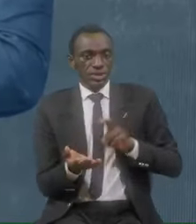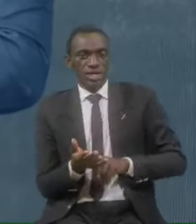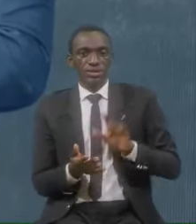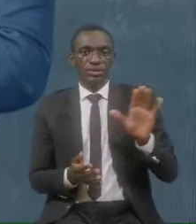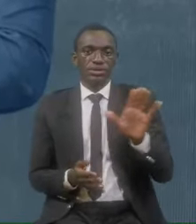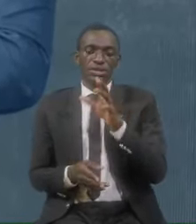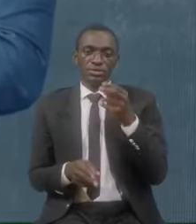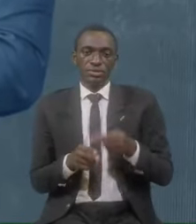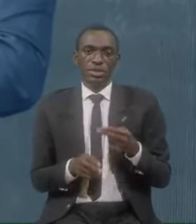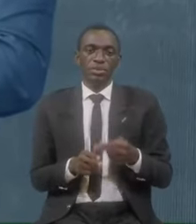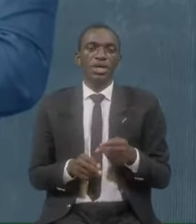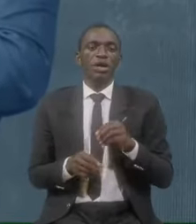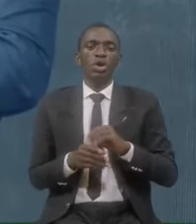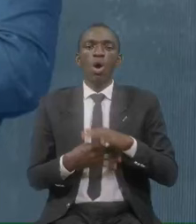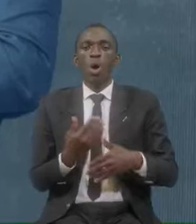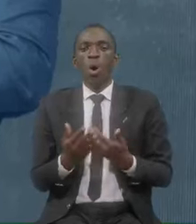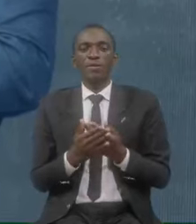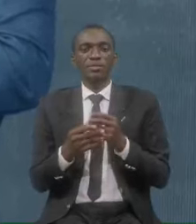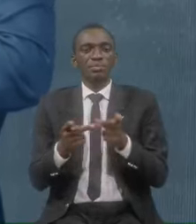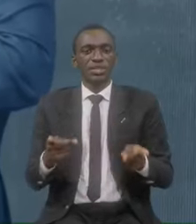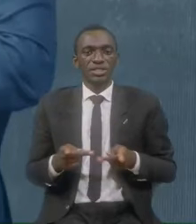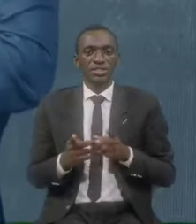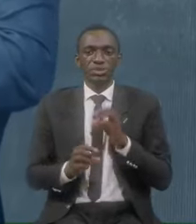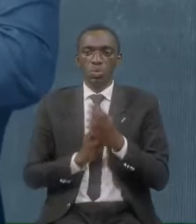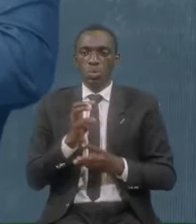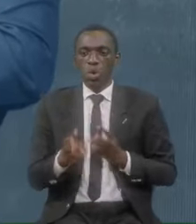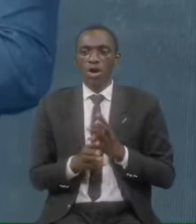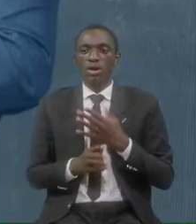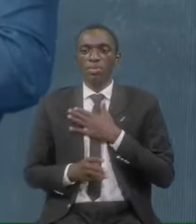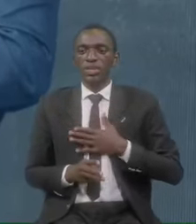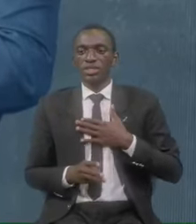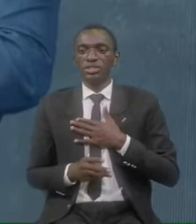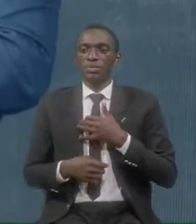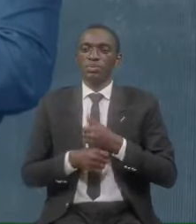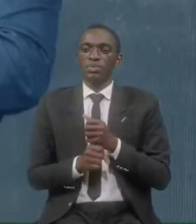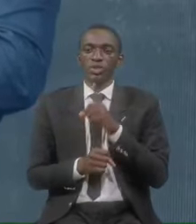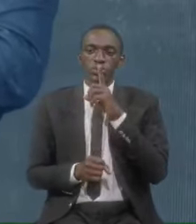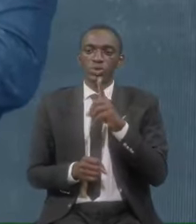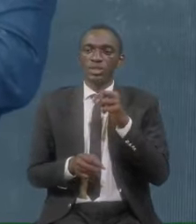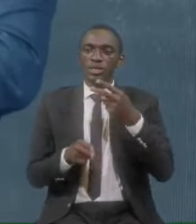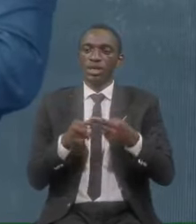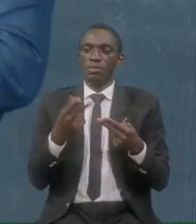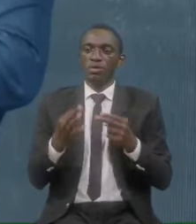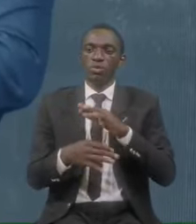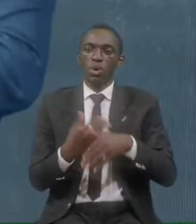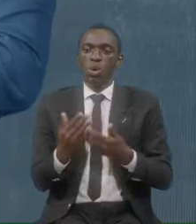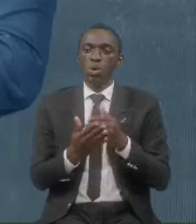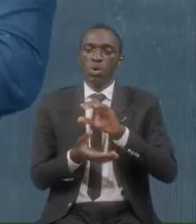De par le monde entier, s'il vous plaît, que le nom de tous les convertis de ce soir